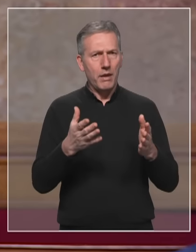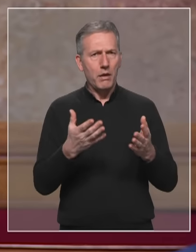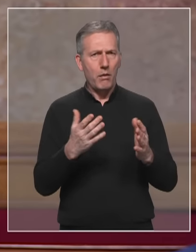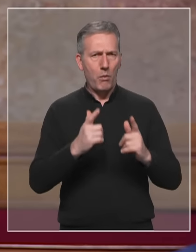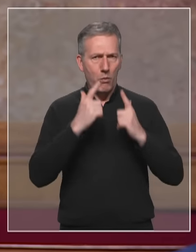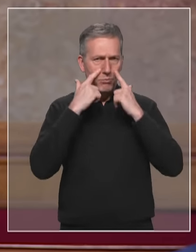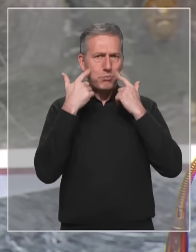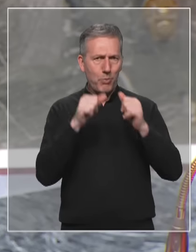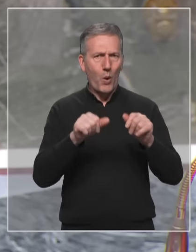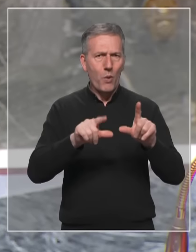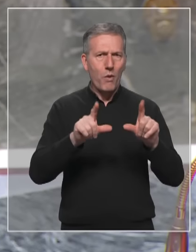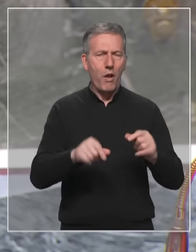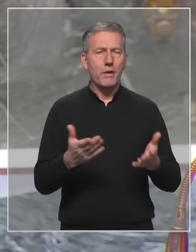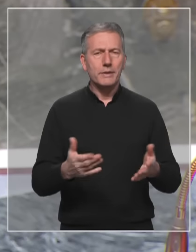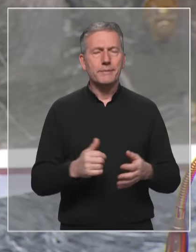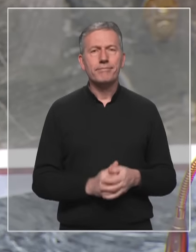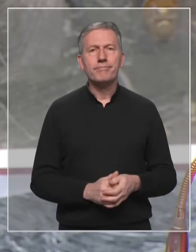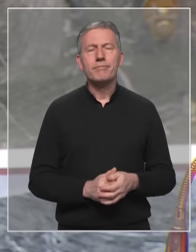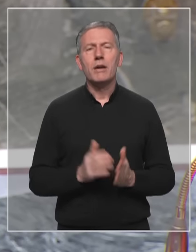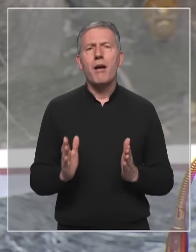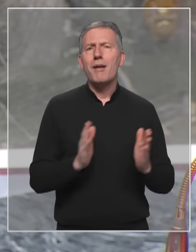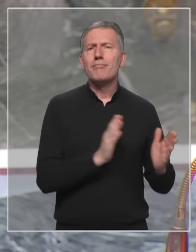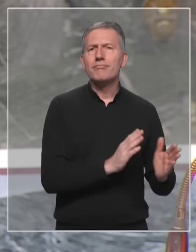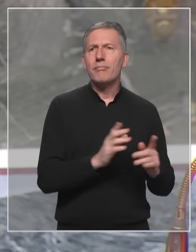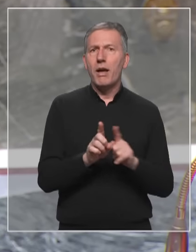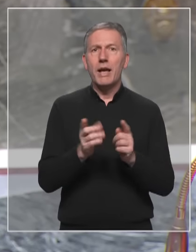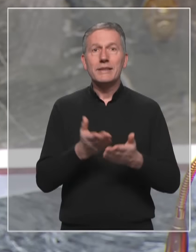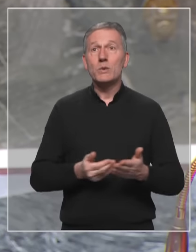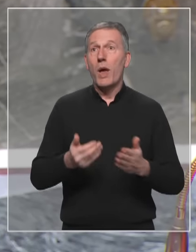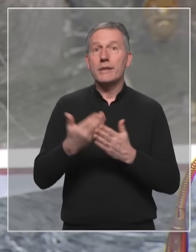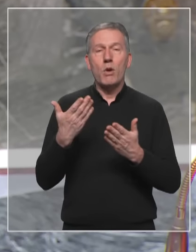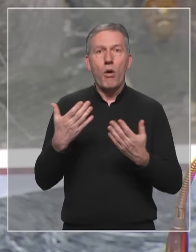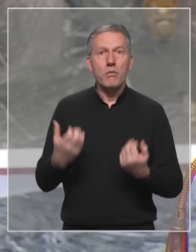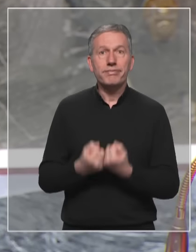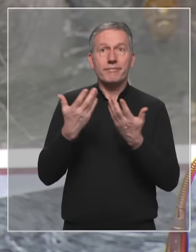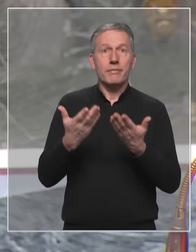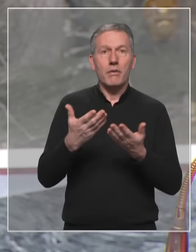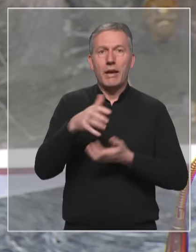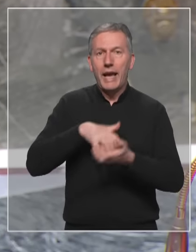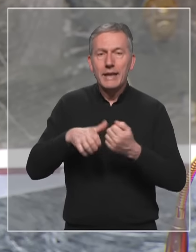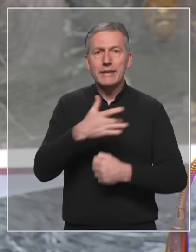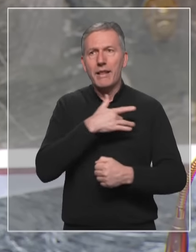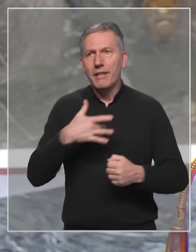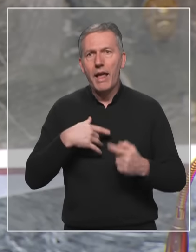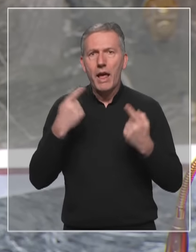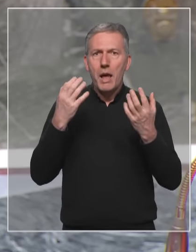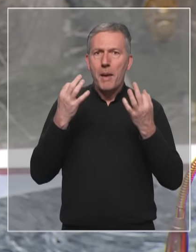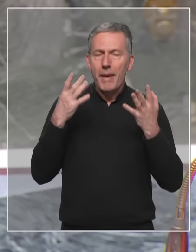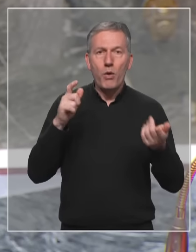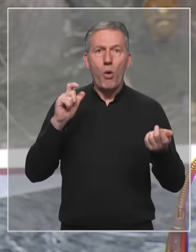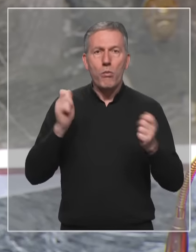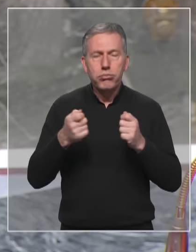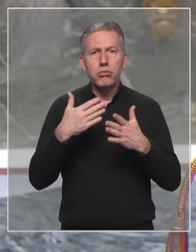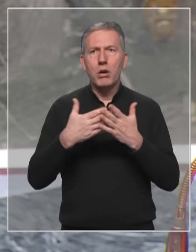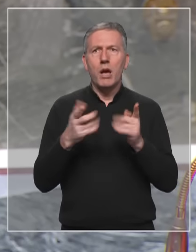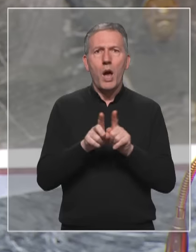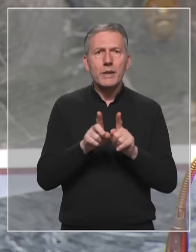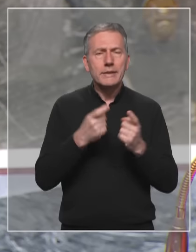l'évidence. Au-delà de la dimension conjoncturelle, la crise sanitaire, la crise météorologique, l'interrogation